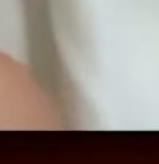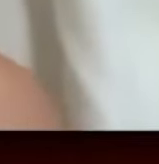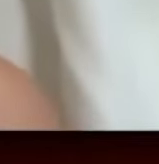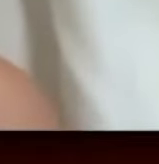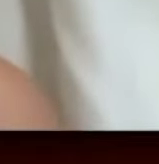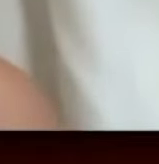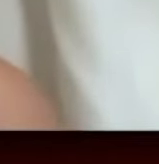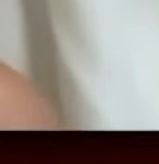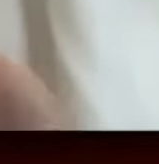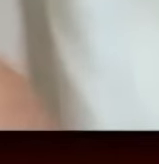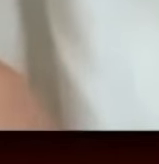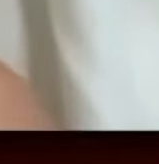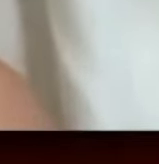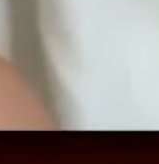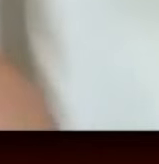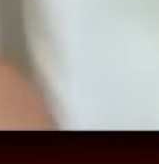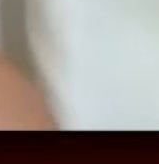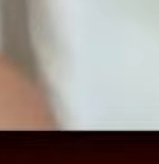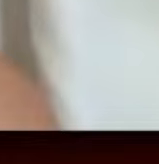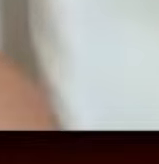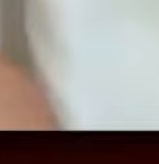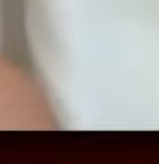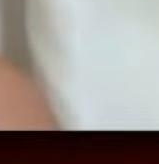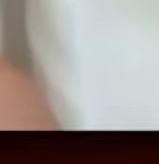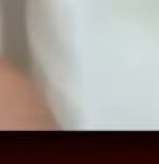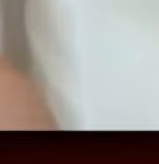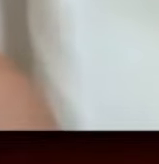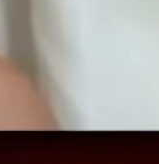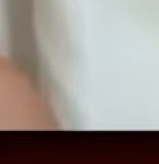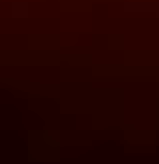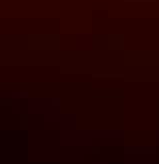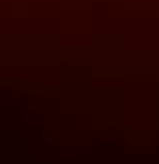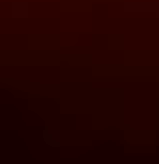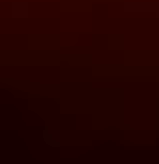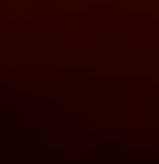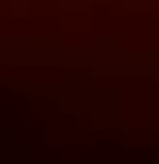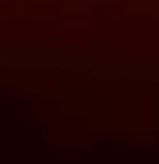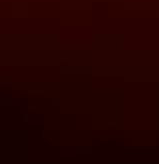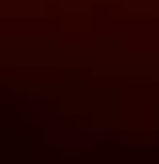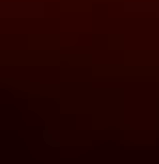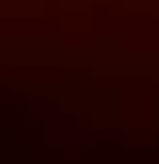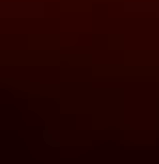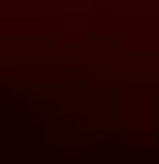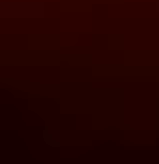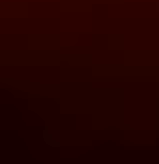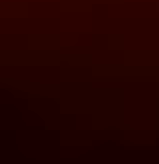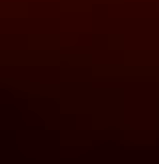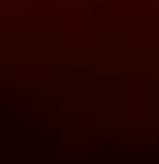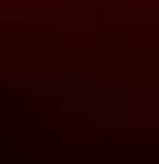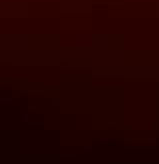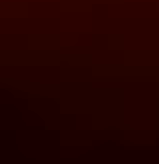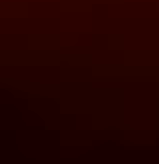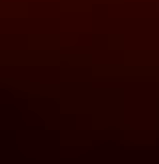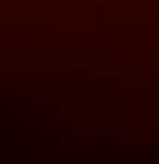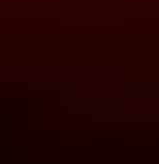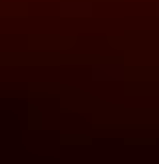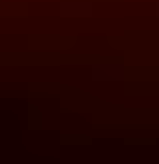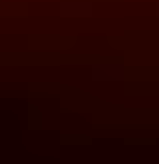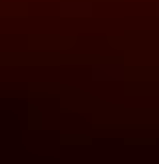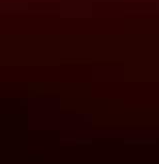at accountability. Dito pumapasok yung Commission on Audit. Ang Commission on Audit ng Pilipinas ay